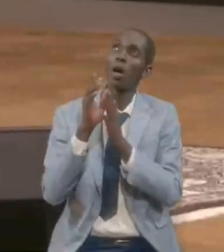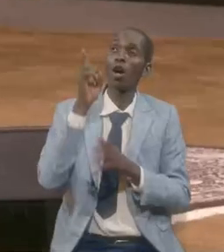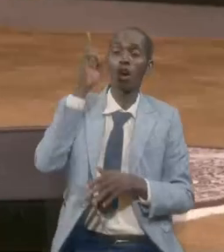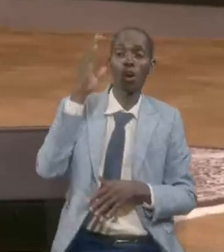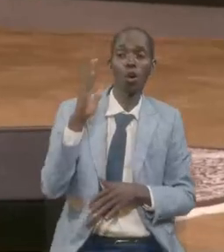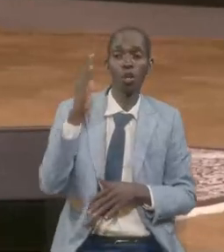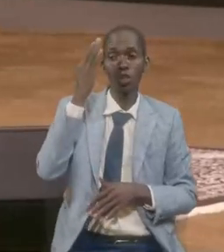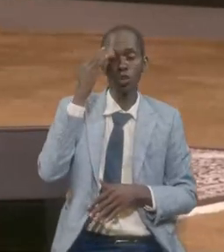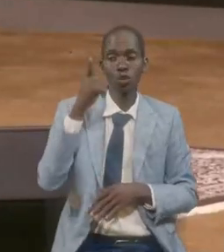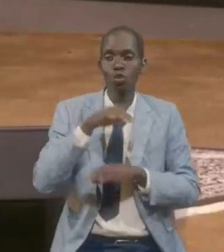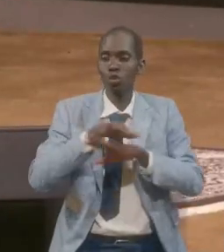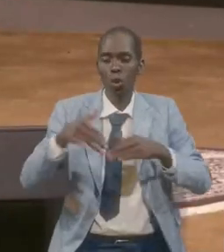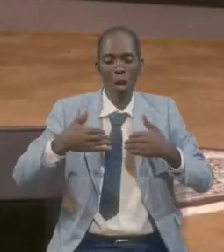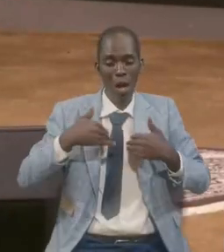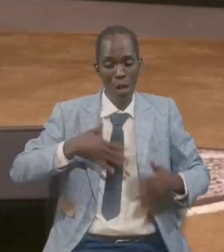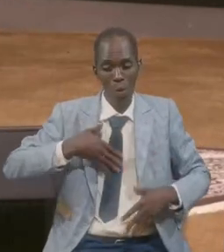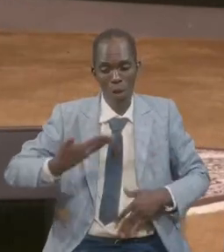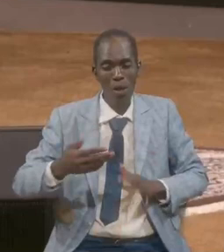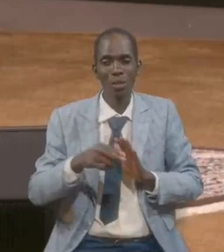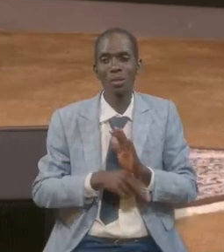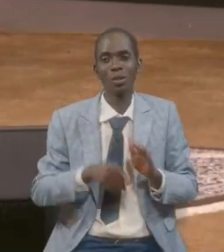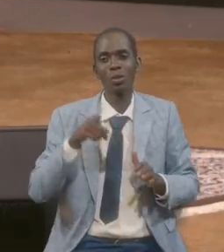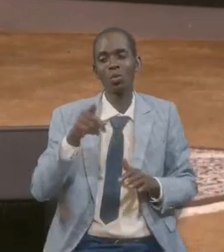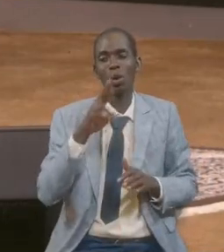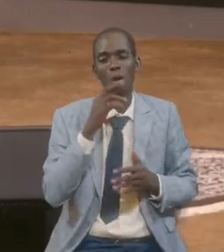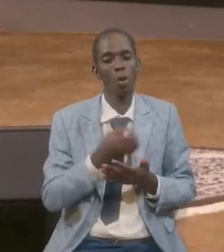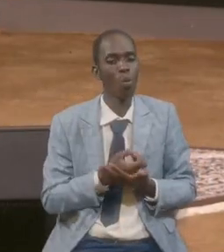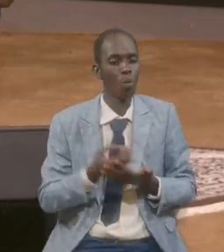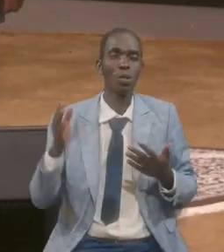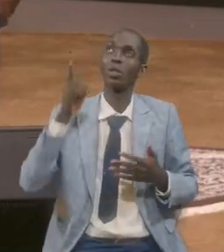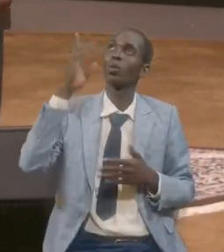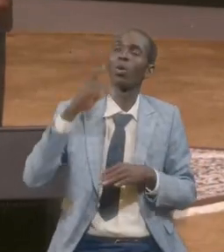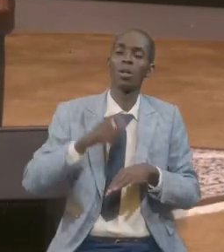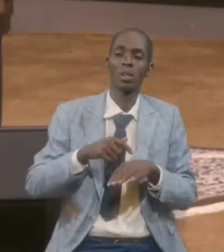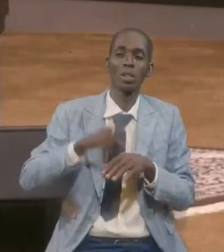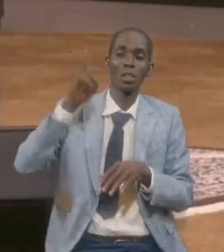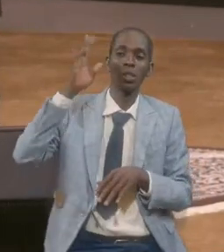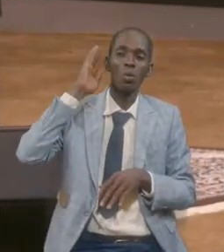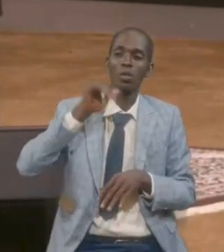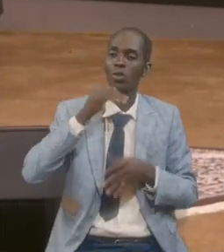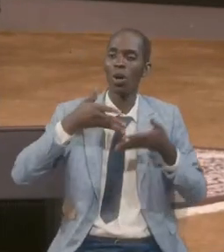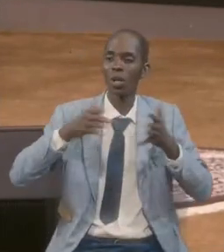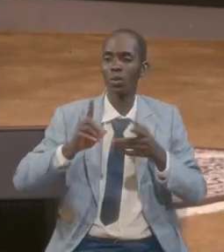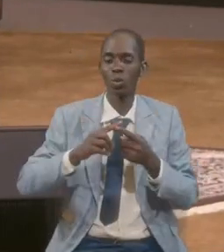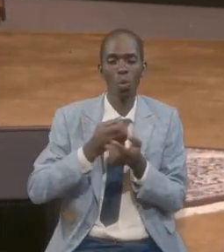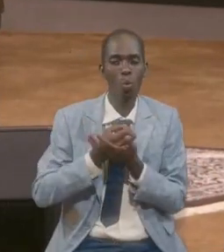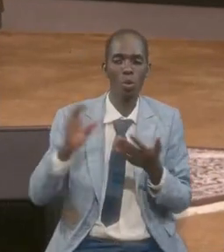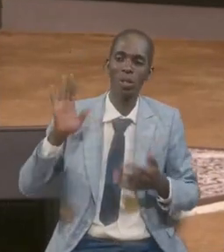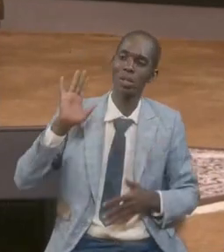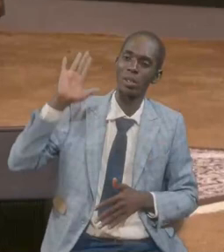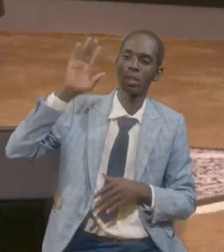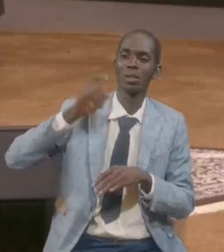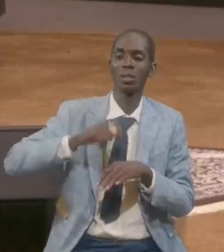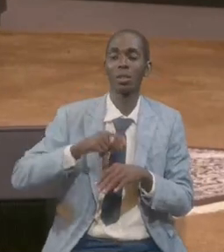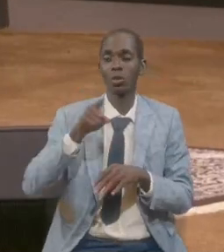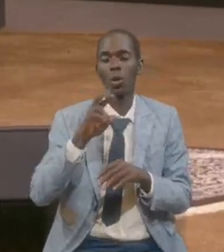la volonté, alors tu perds le temps de Dieu. Il ne va pas te permettre de gaspiller son temps. Tu pries, tu veux vaincre.